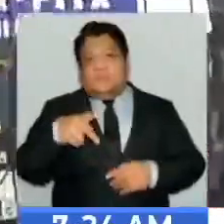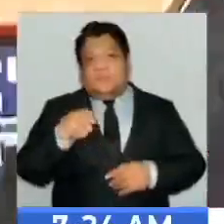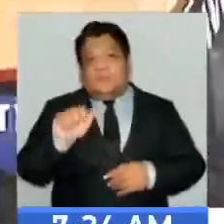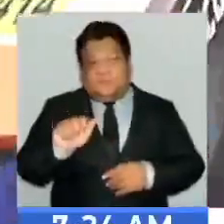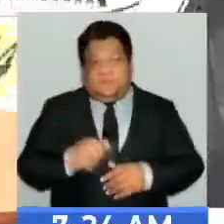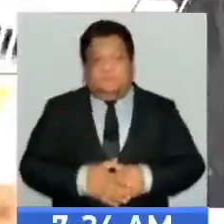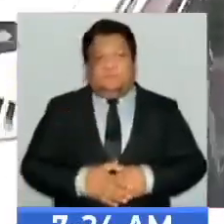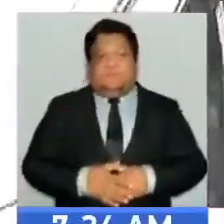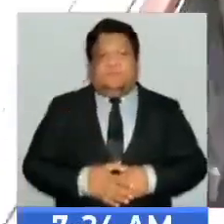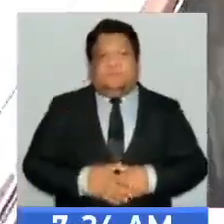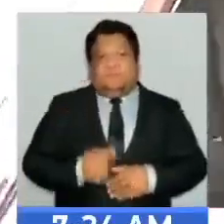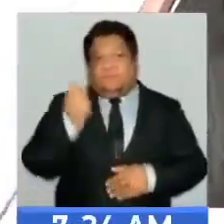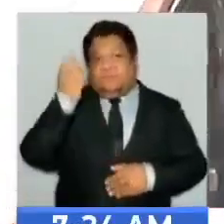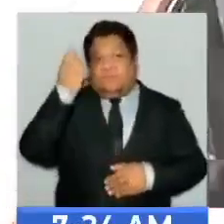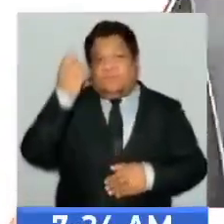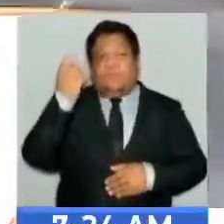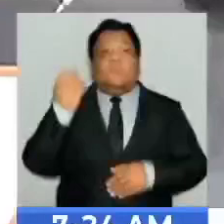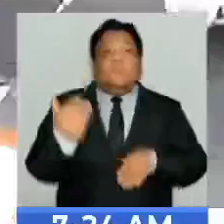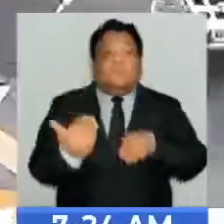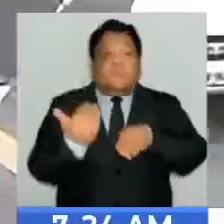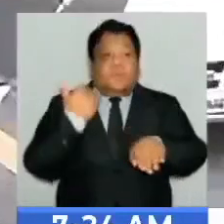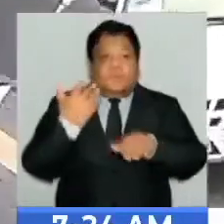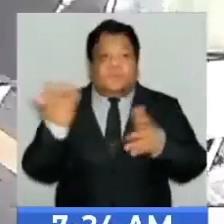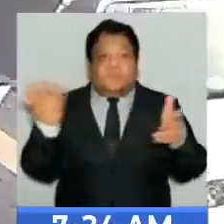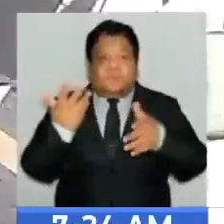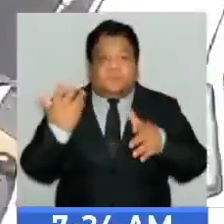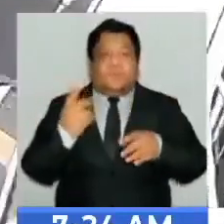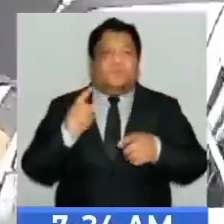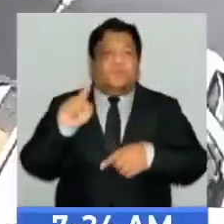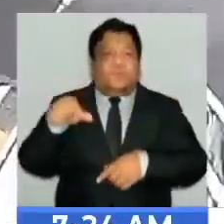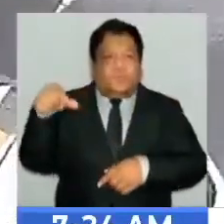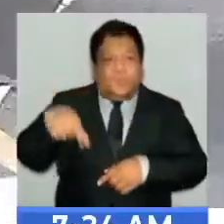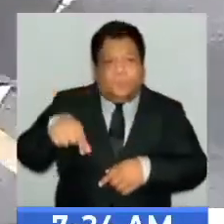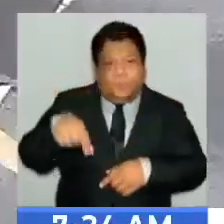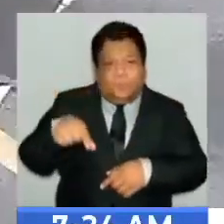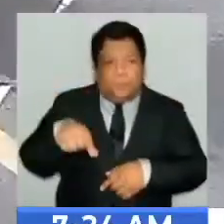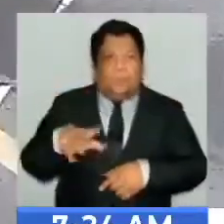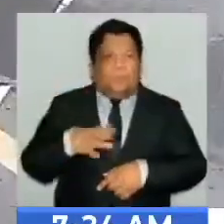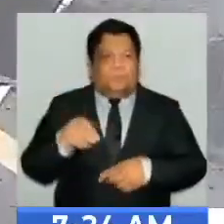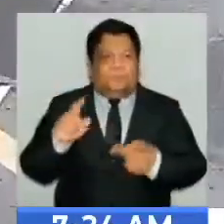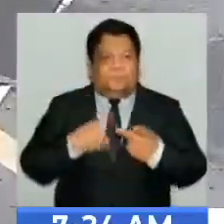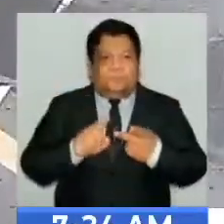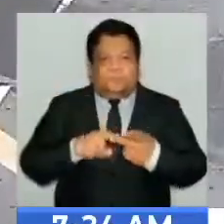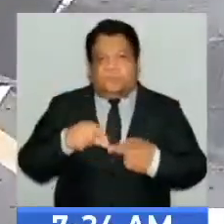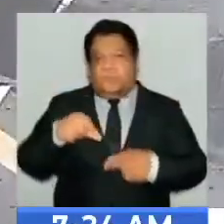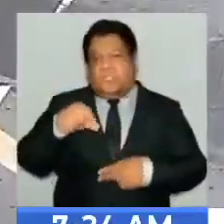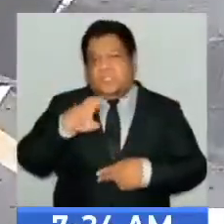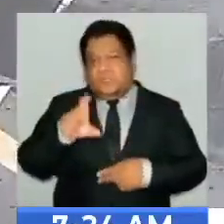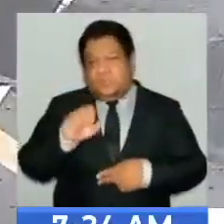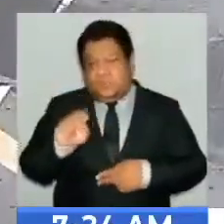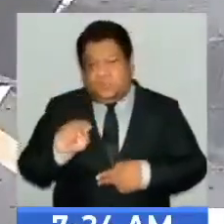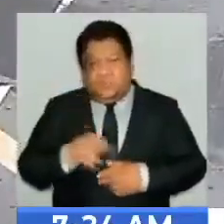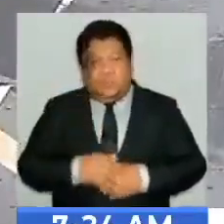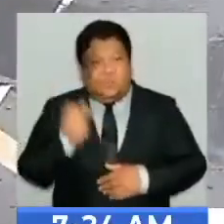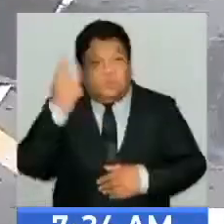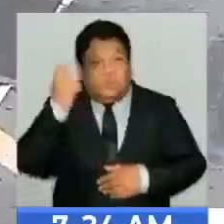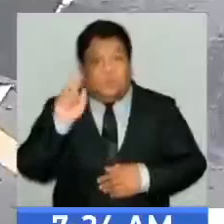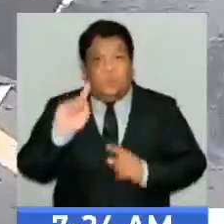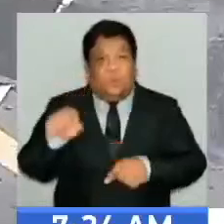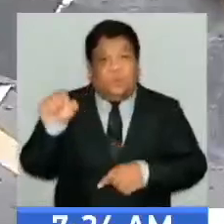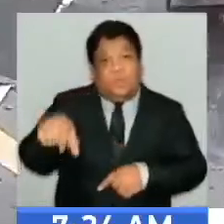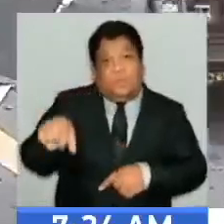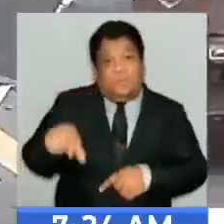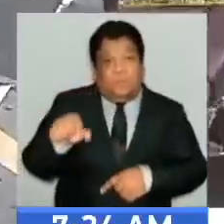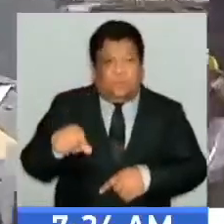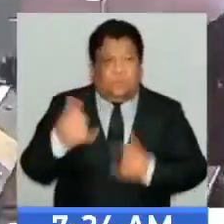kanan, Pacquiao, parehong maayos pa ang pagdaloy ngayon. Bagamat yung papunta po ng Quiapo, medyo kumakapal na ang bilang ng mga sasakyan. Yung